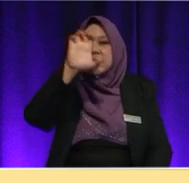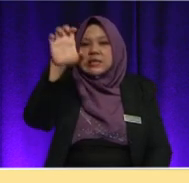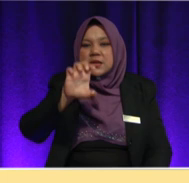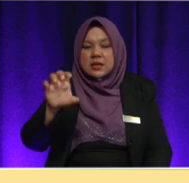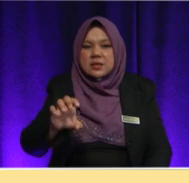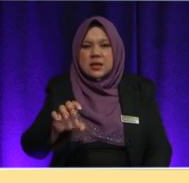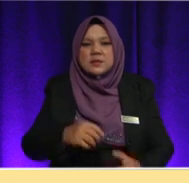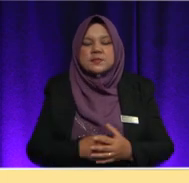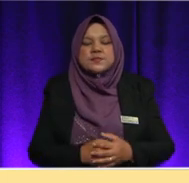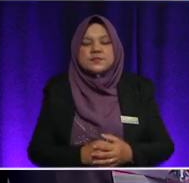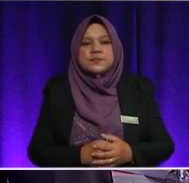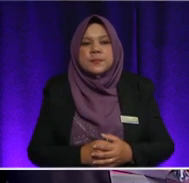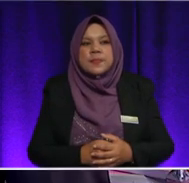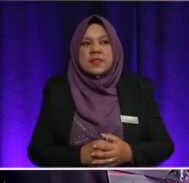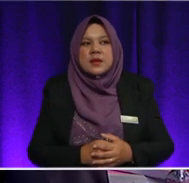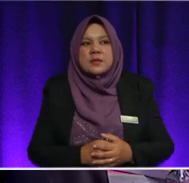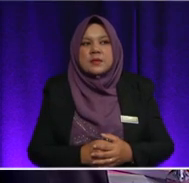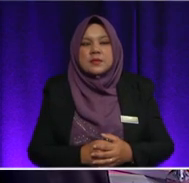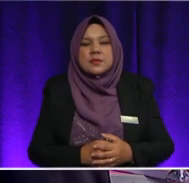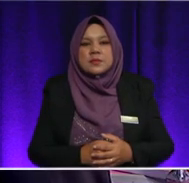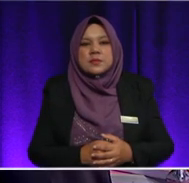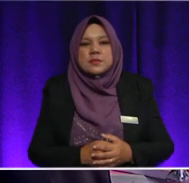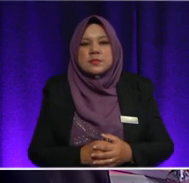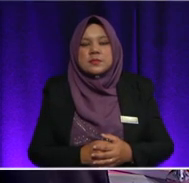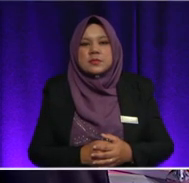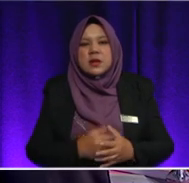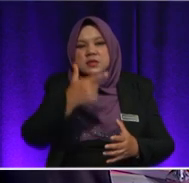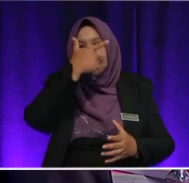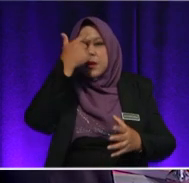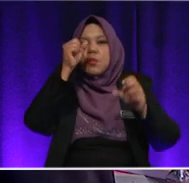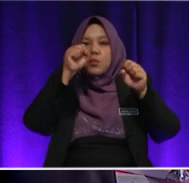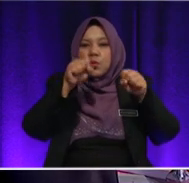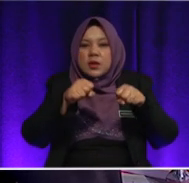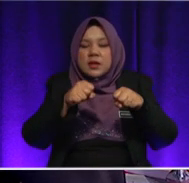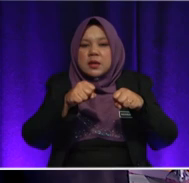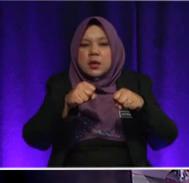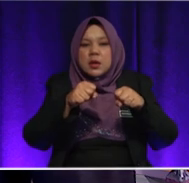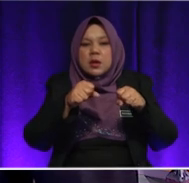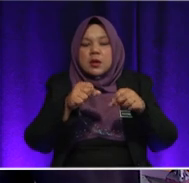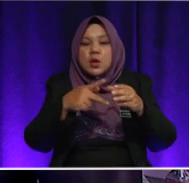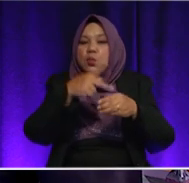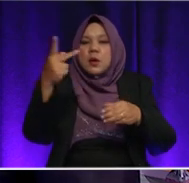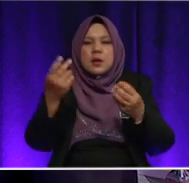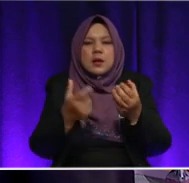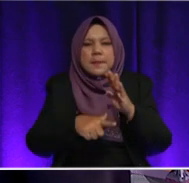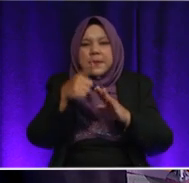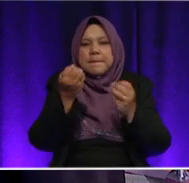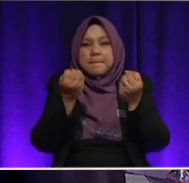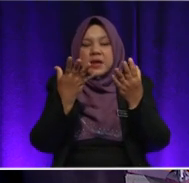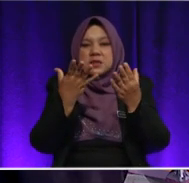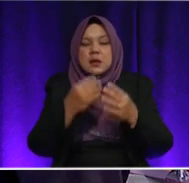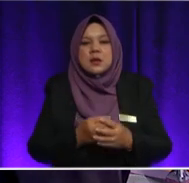eee mengeluarkan banyak kapasitor elektrik untuk kegunaannya apa untuk kegunaan manusia